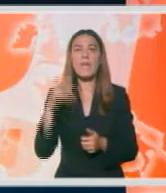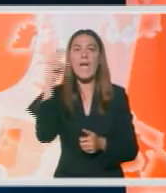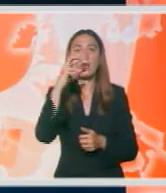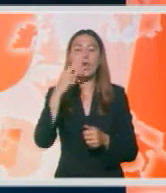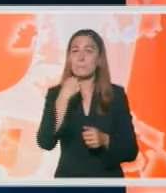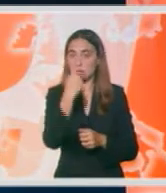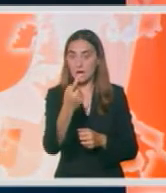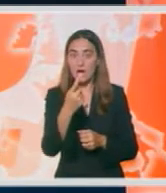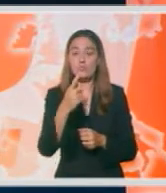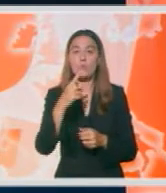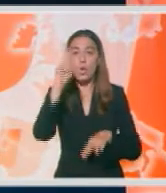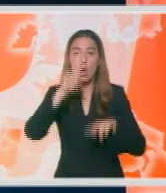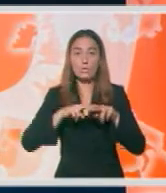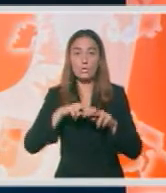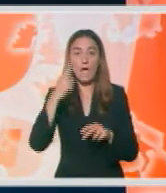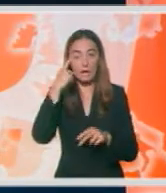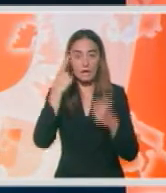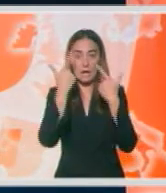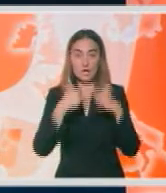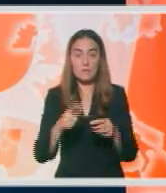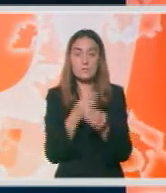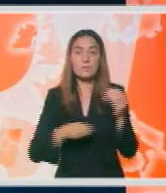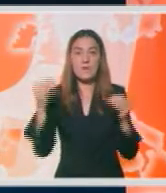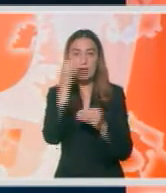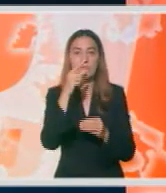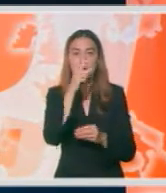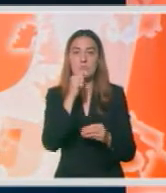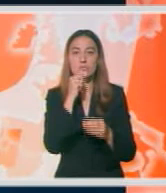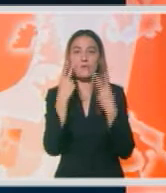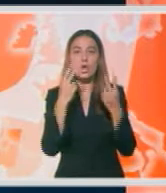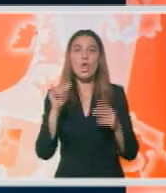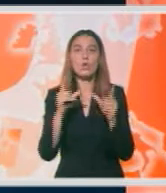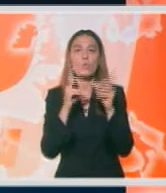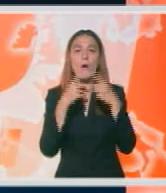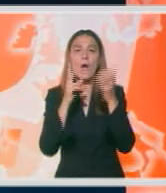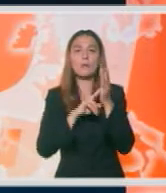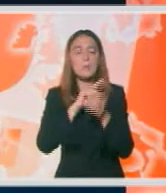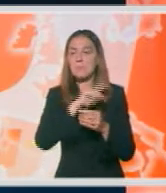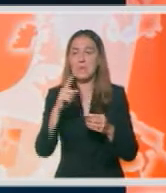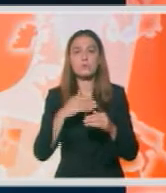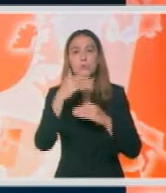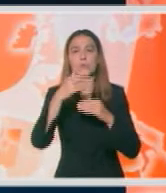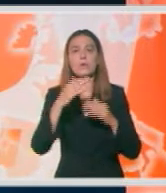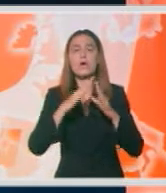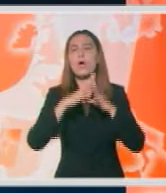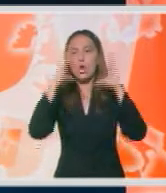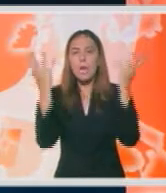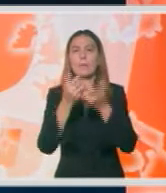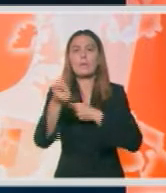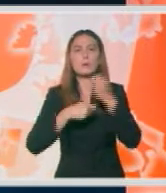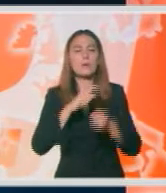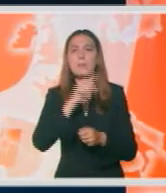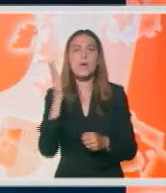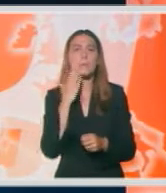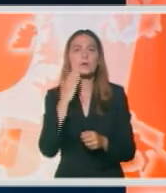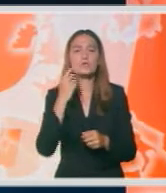Ekonomisti kažu da odluka Kine da dopusti veću fluktuaciju vrednosti juana neće neposredno uticati na globalnu trgovinu niti na